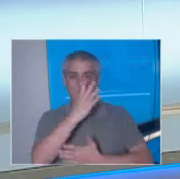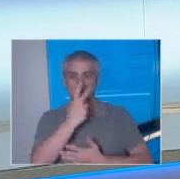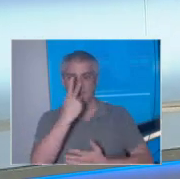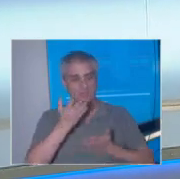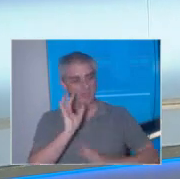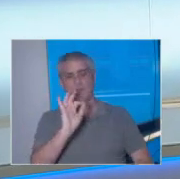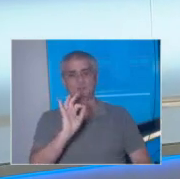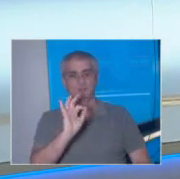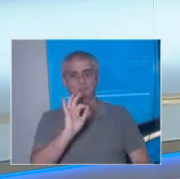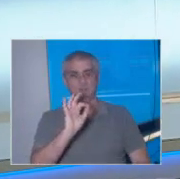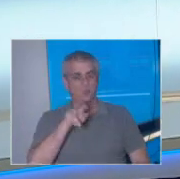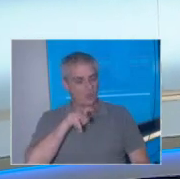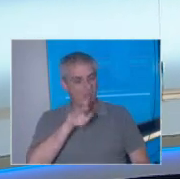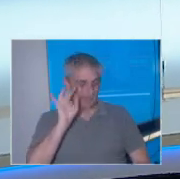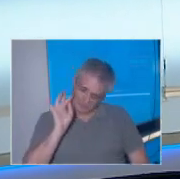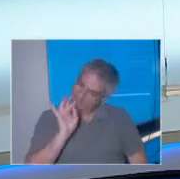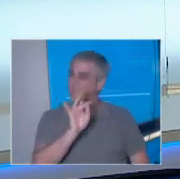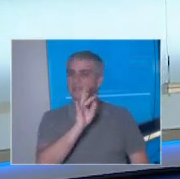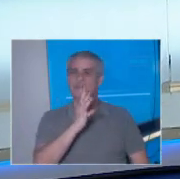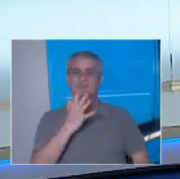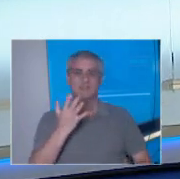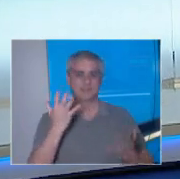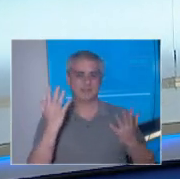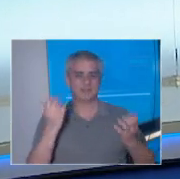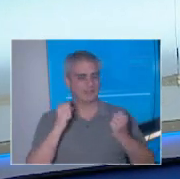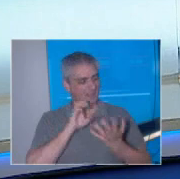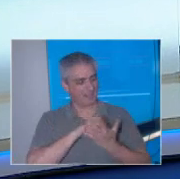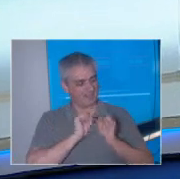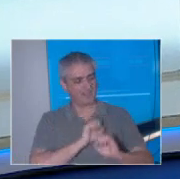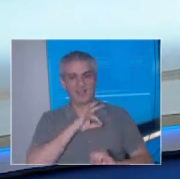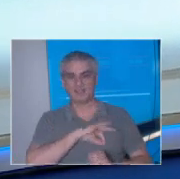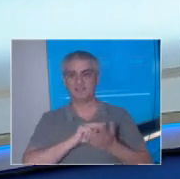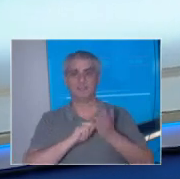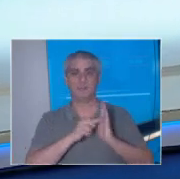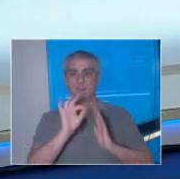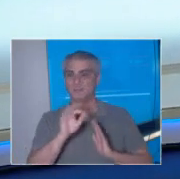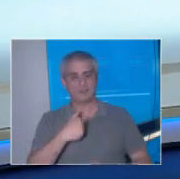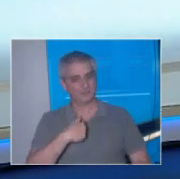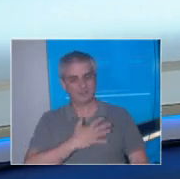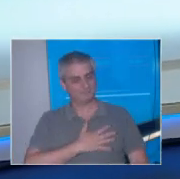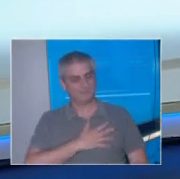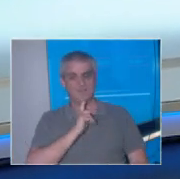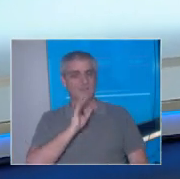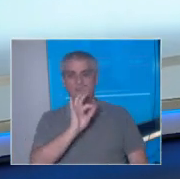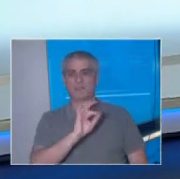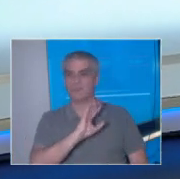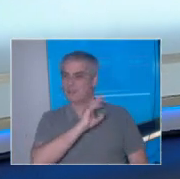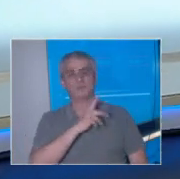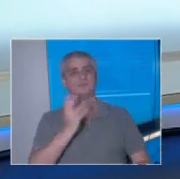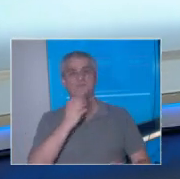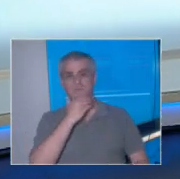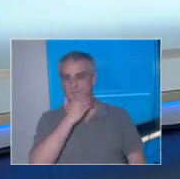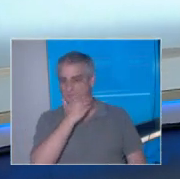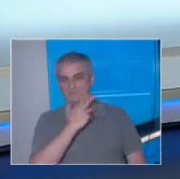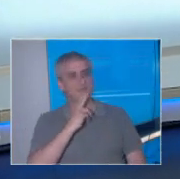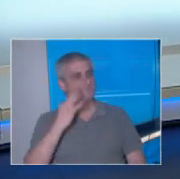את הבן שלה הולך נגד... הבייס, שנקרא, נגד האינטרס הפוליטי. אני ליבי עם האימא. עם כל אימא באשר אימא. אגב,